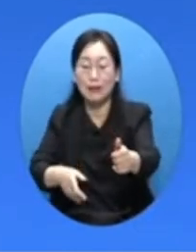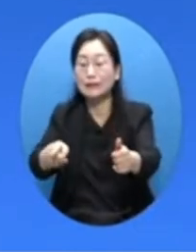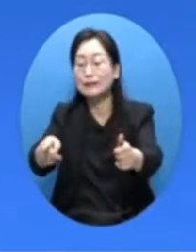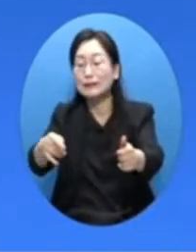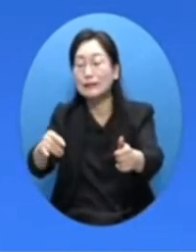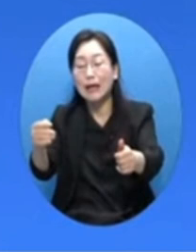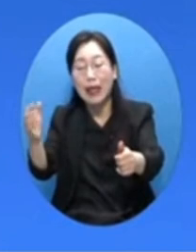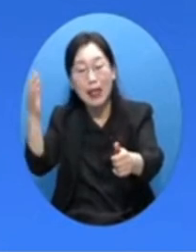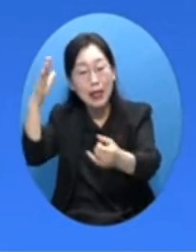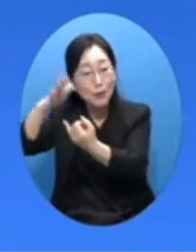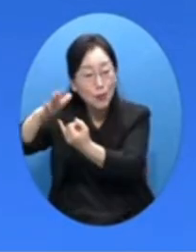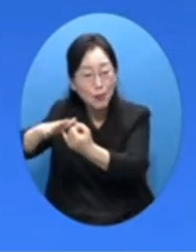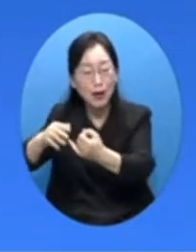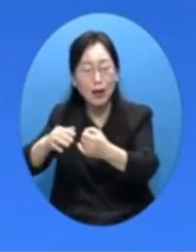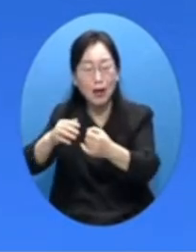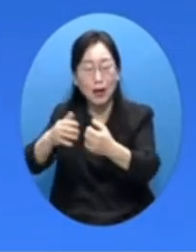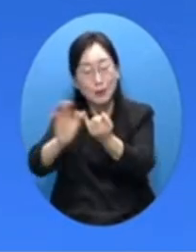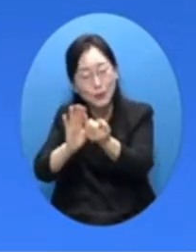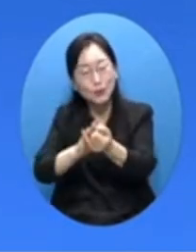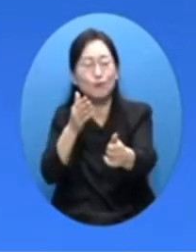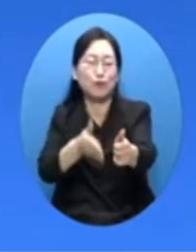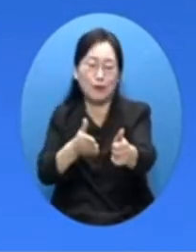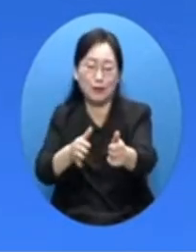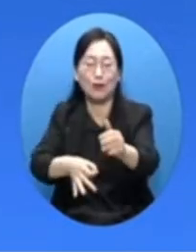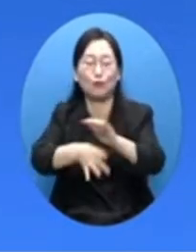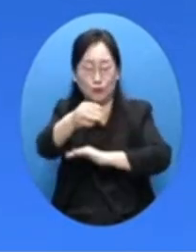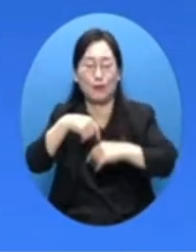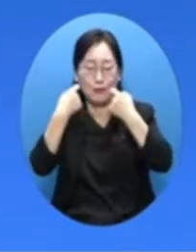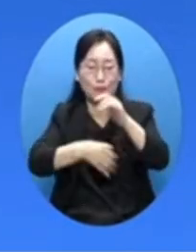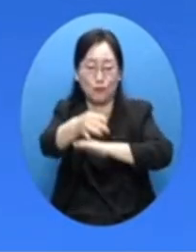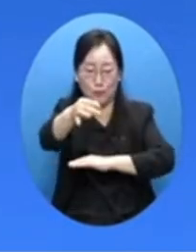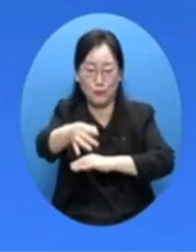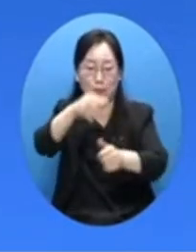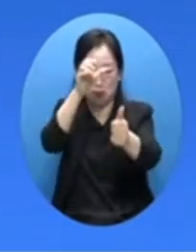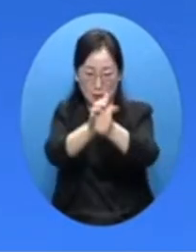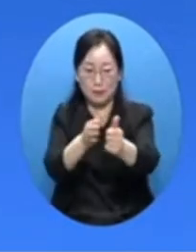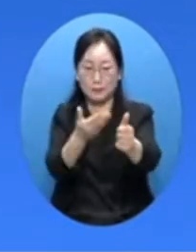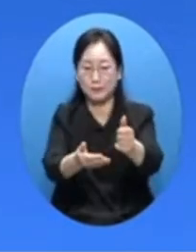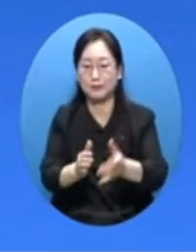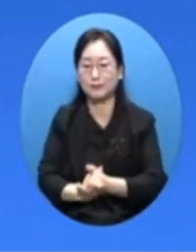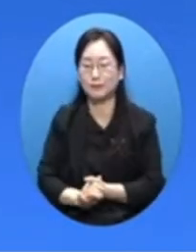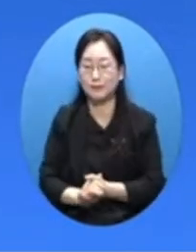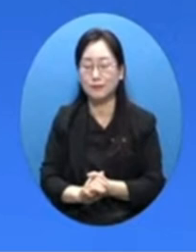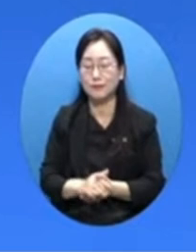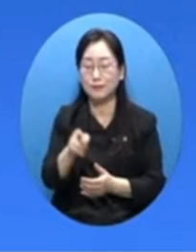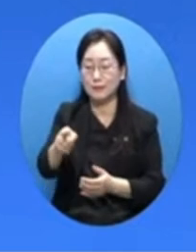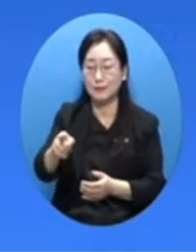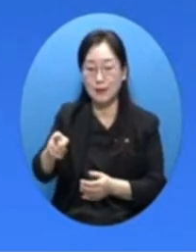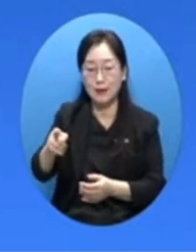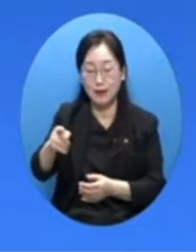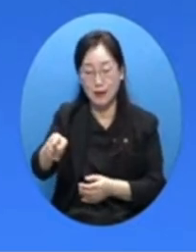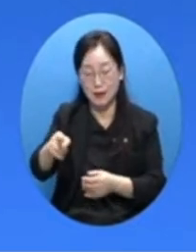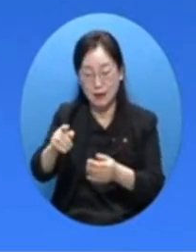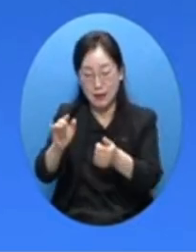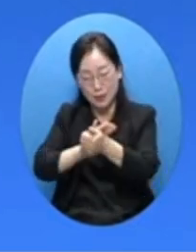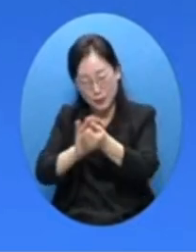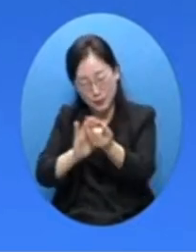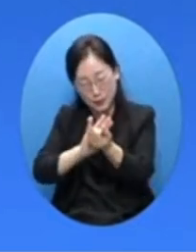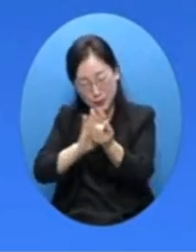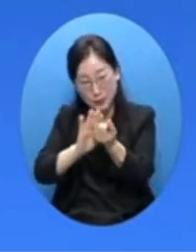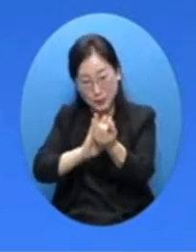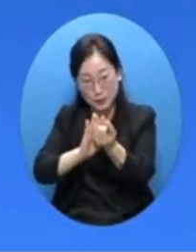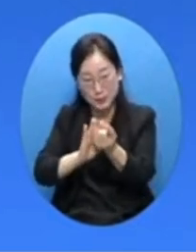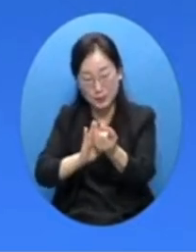부담할 테니까 아이를 좀 진료해달라고 병원에 맡깁니다. 그래서 그 아이가 거기서 이제 병원에서